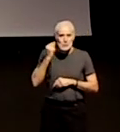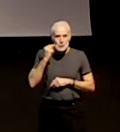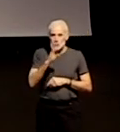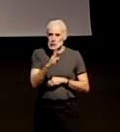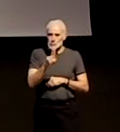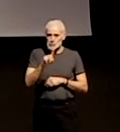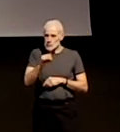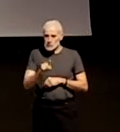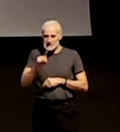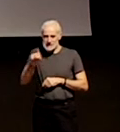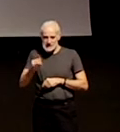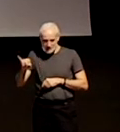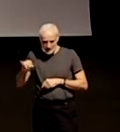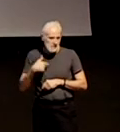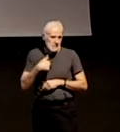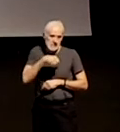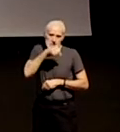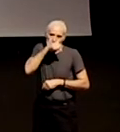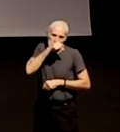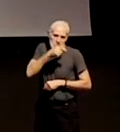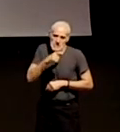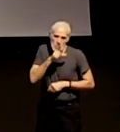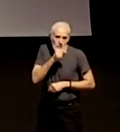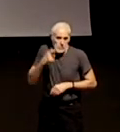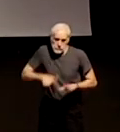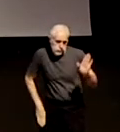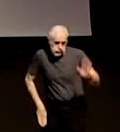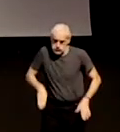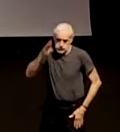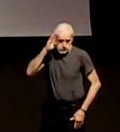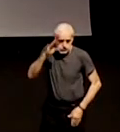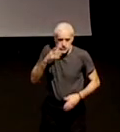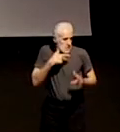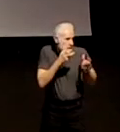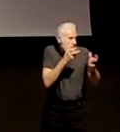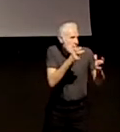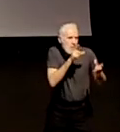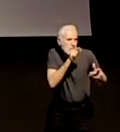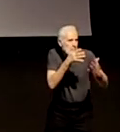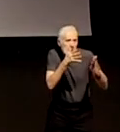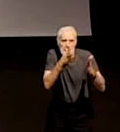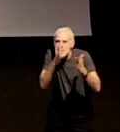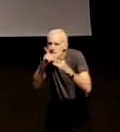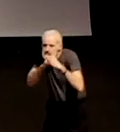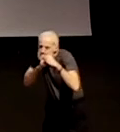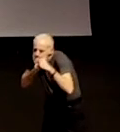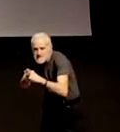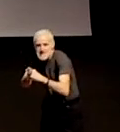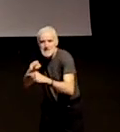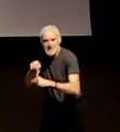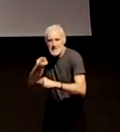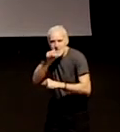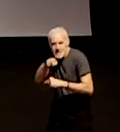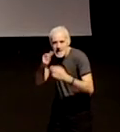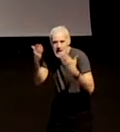passionné d'oiseaux depuis tout petit passionnés de rapaces nocturnes en particulier est un peu monomaniaque du